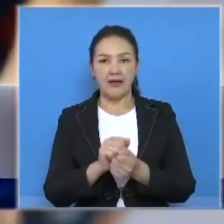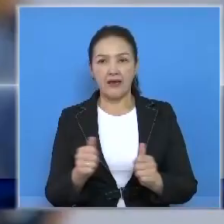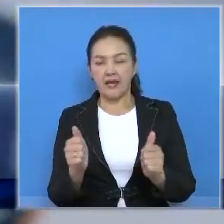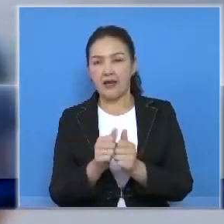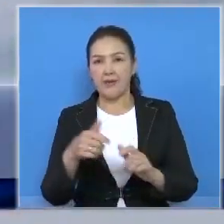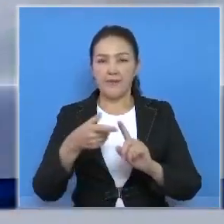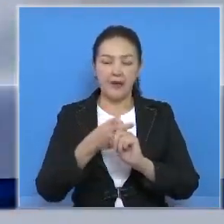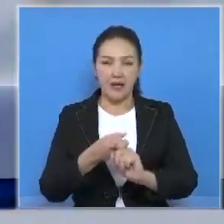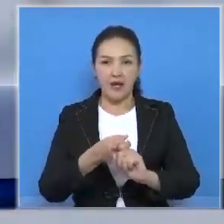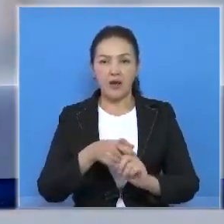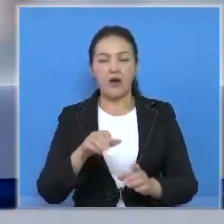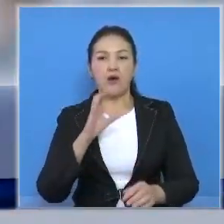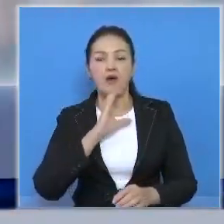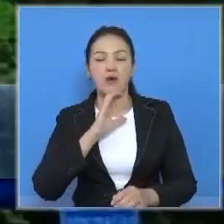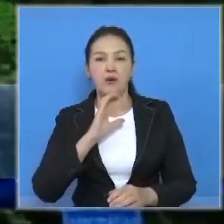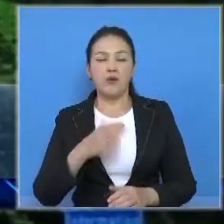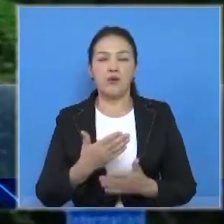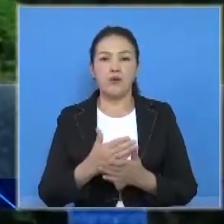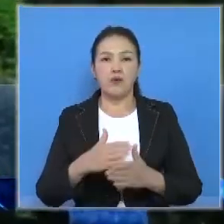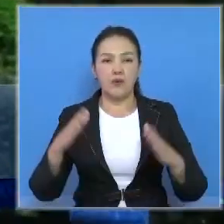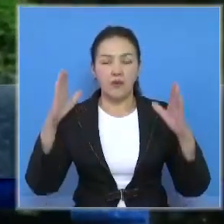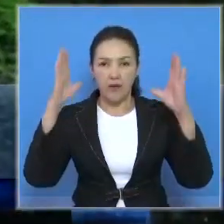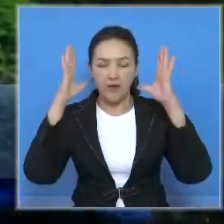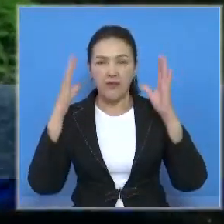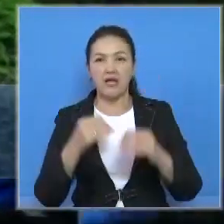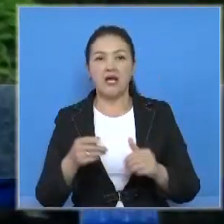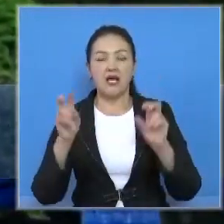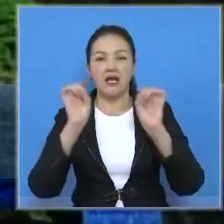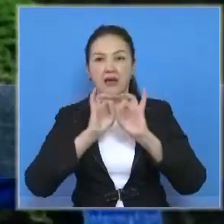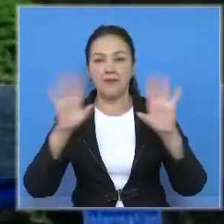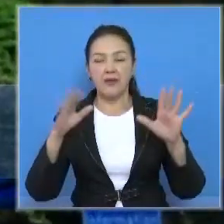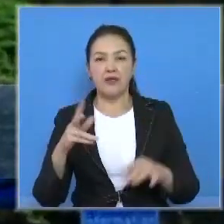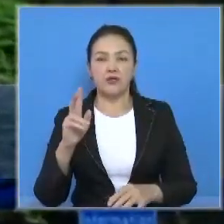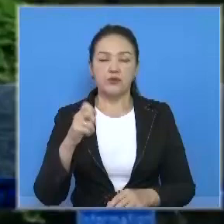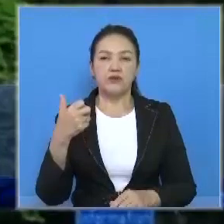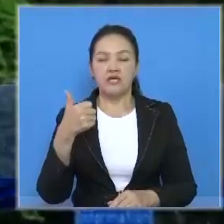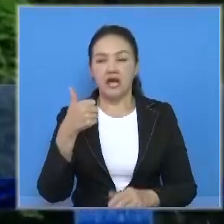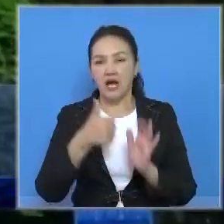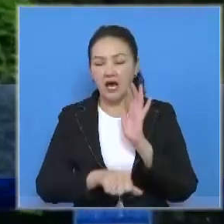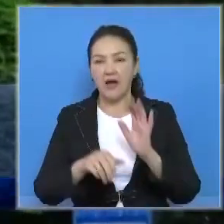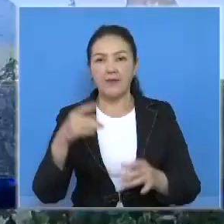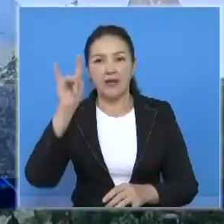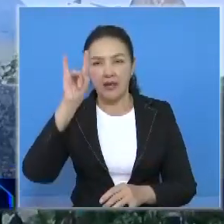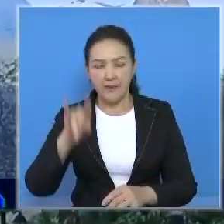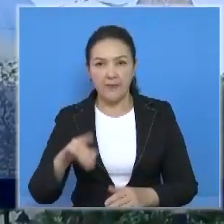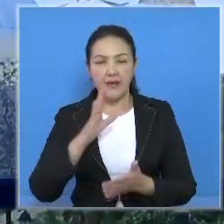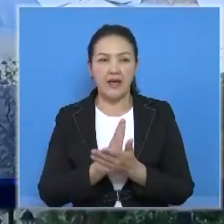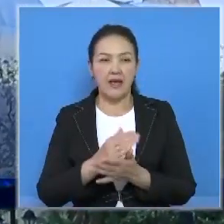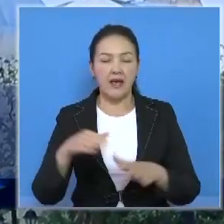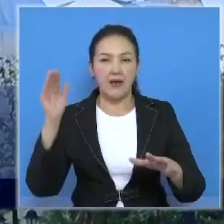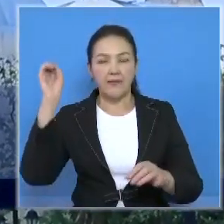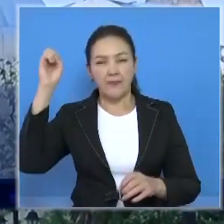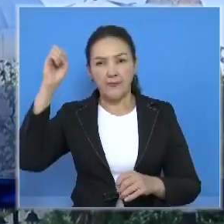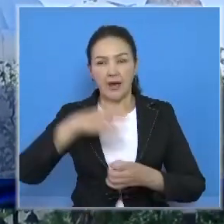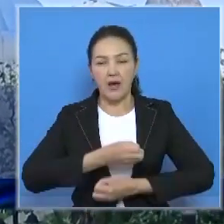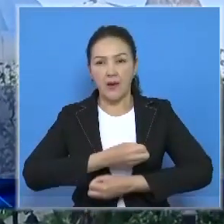байланысты халық арасында көк мешіт аталып кеткен. Алып нысанның 260 терезесі бар. Осы терезелерден түскен күн сәулесімен мешіттің іші